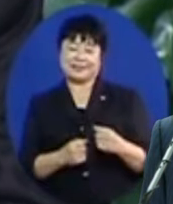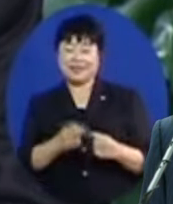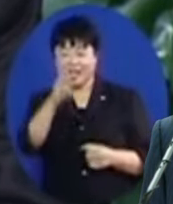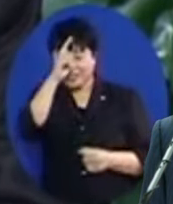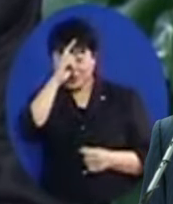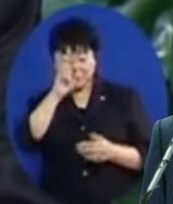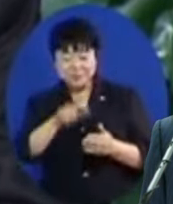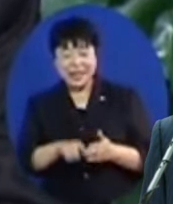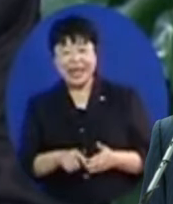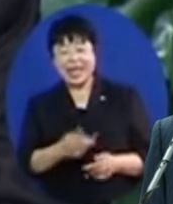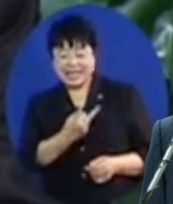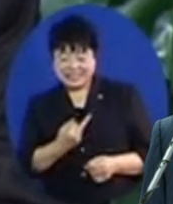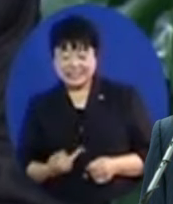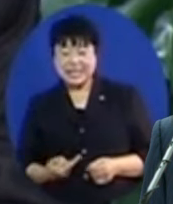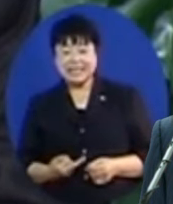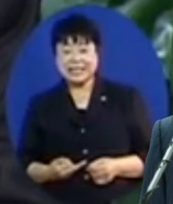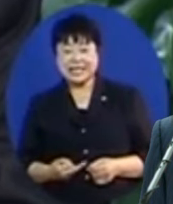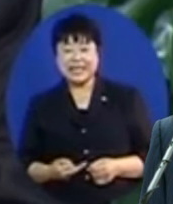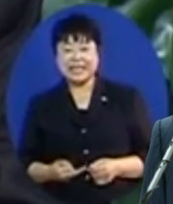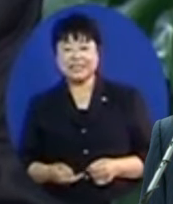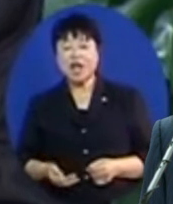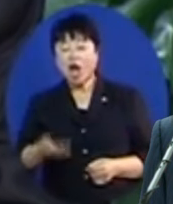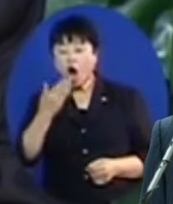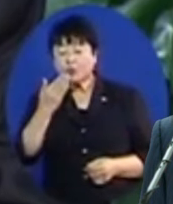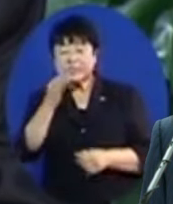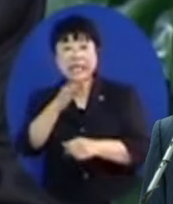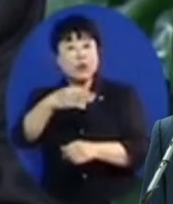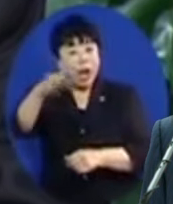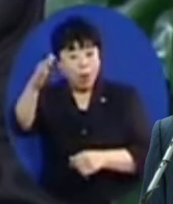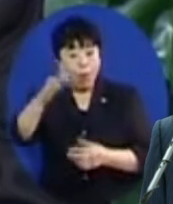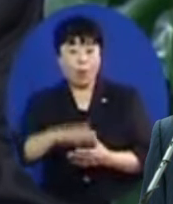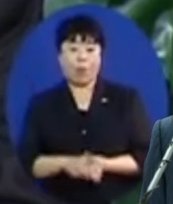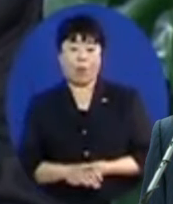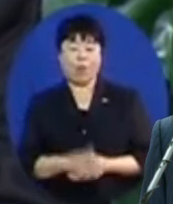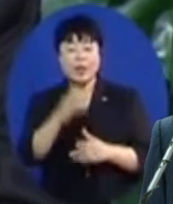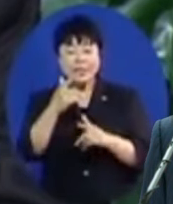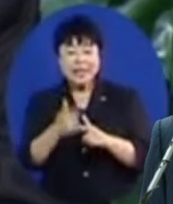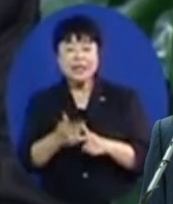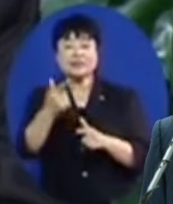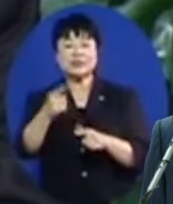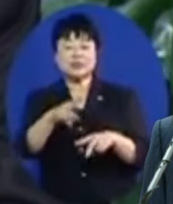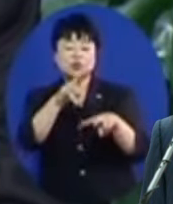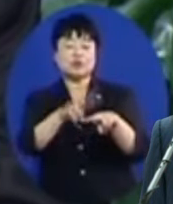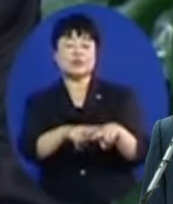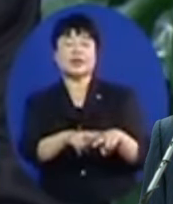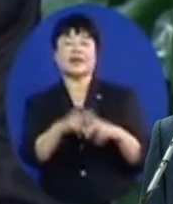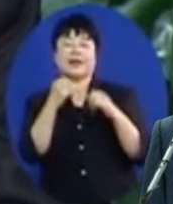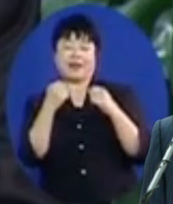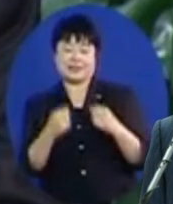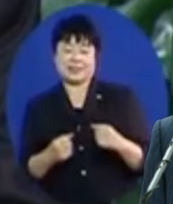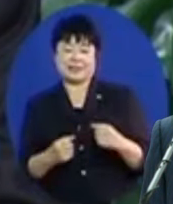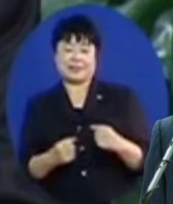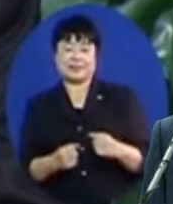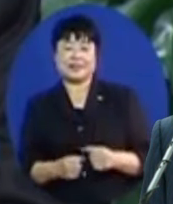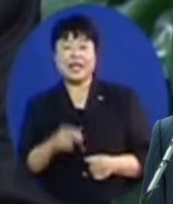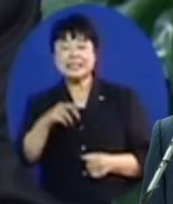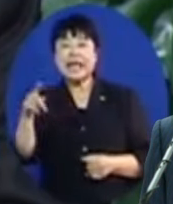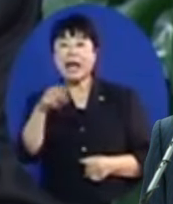점심때가 되니까 제자들은 시내로 음식을 사러 갔었습니다. 예수님이 우물가에 앉아있는데 사마리아의 한